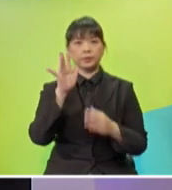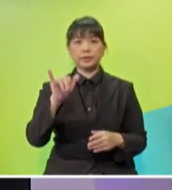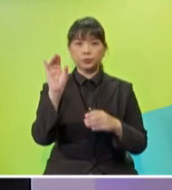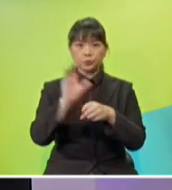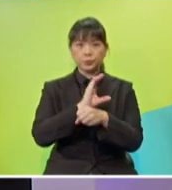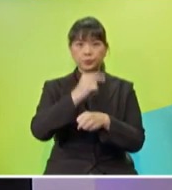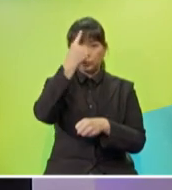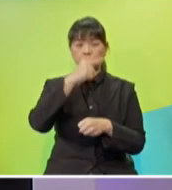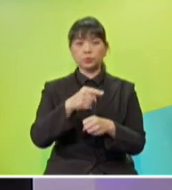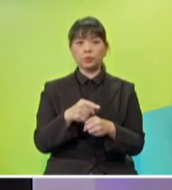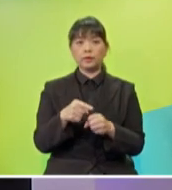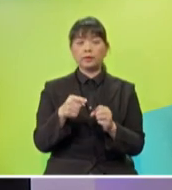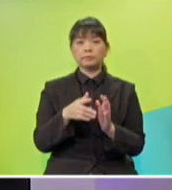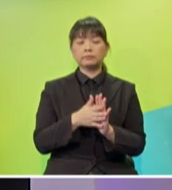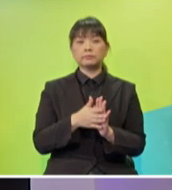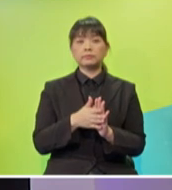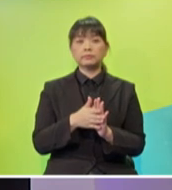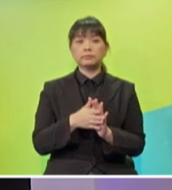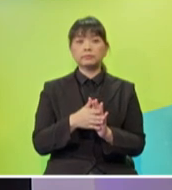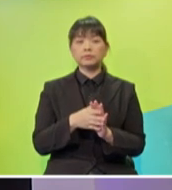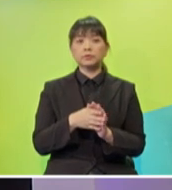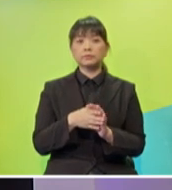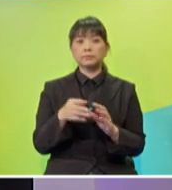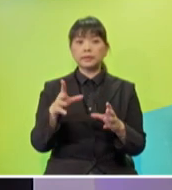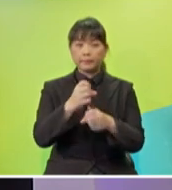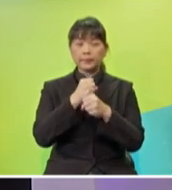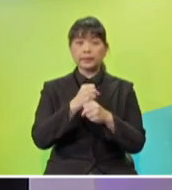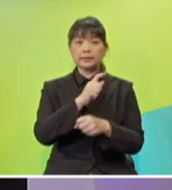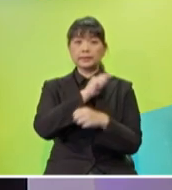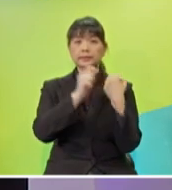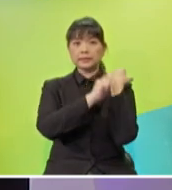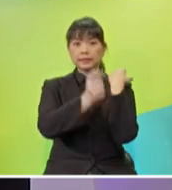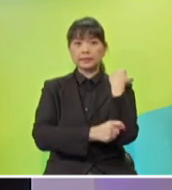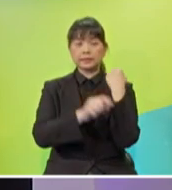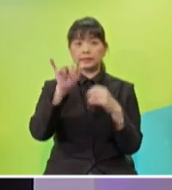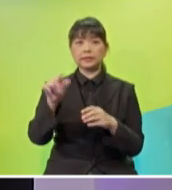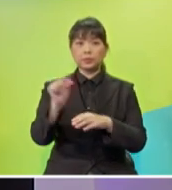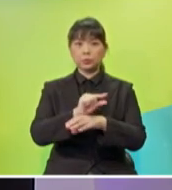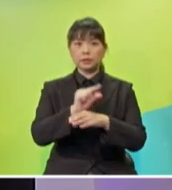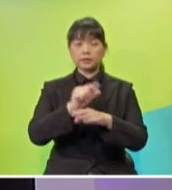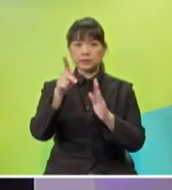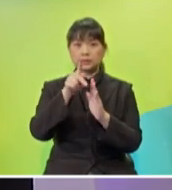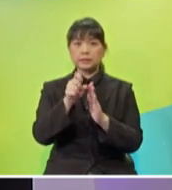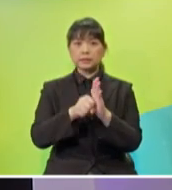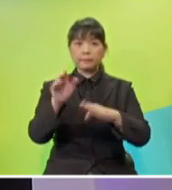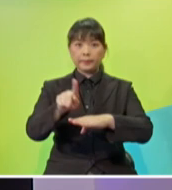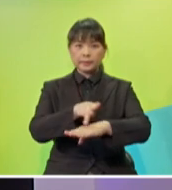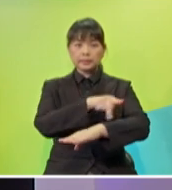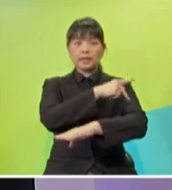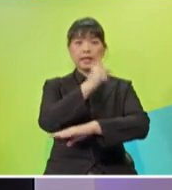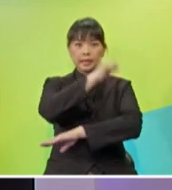penting untuk memulihkan tenaga yang digunakan sepanjang hari kita perlu tidur